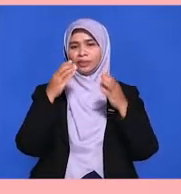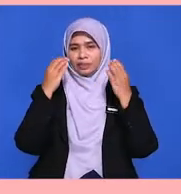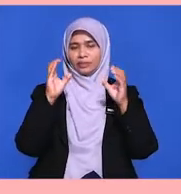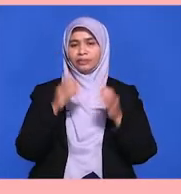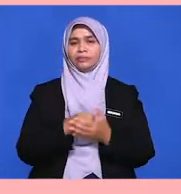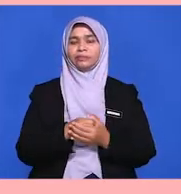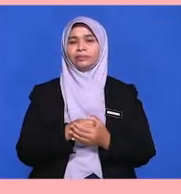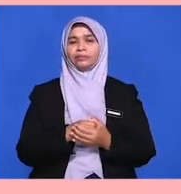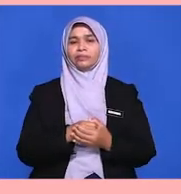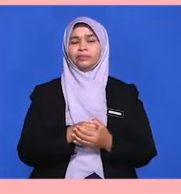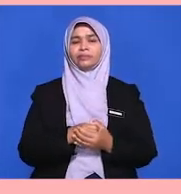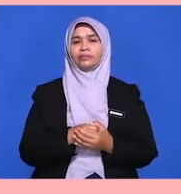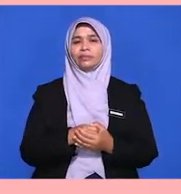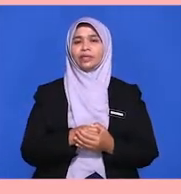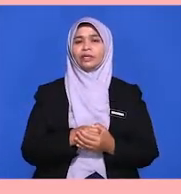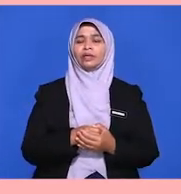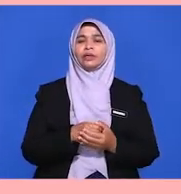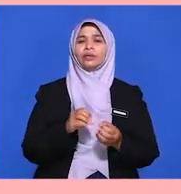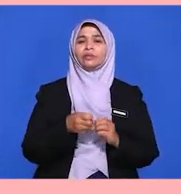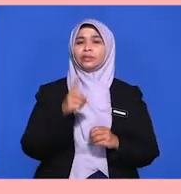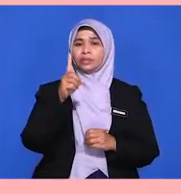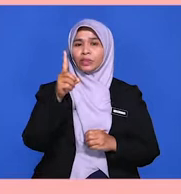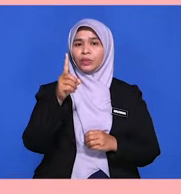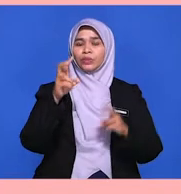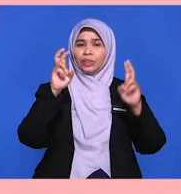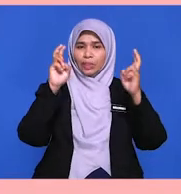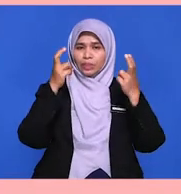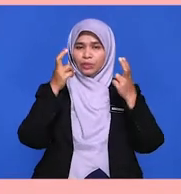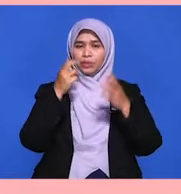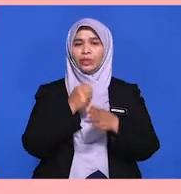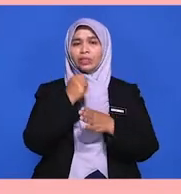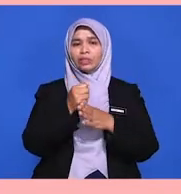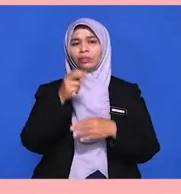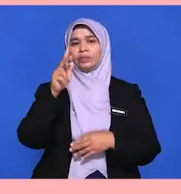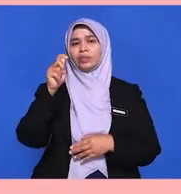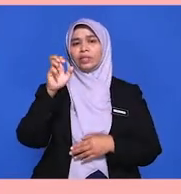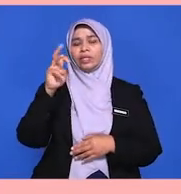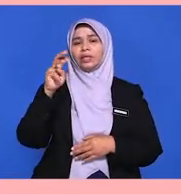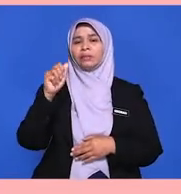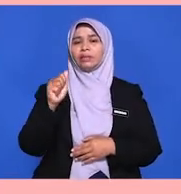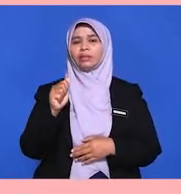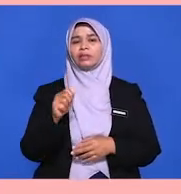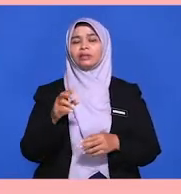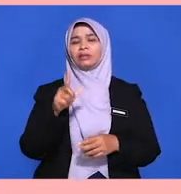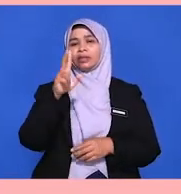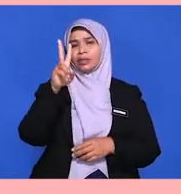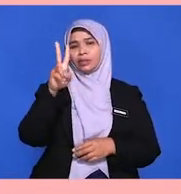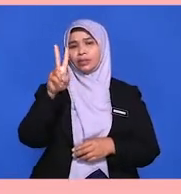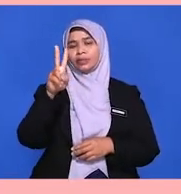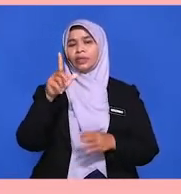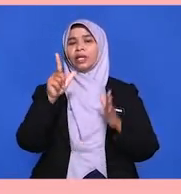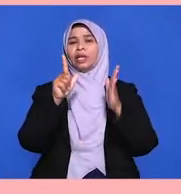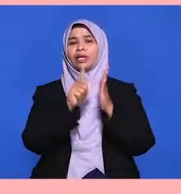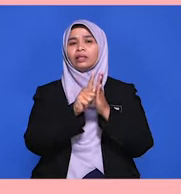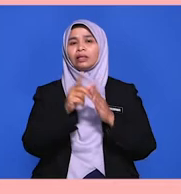Jawapannya adalah yang pertama, tajuk atau tema. Kedua, latar belakang